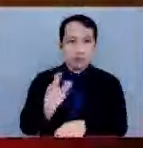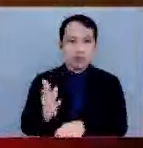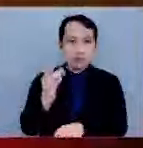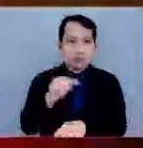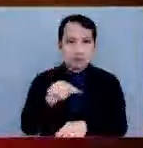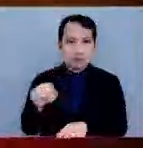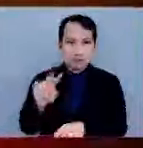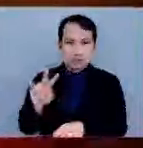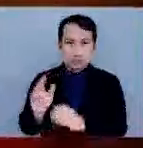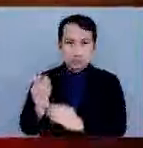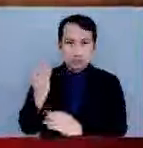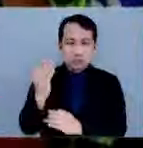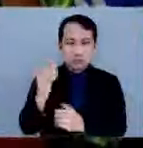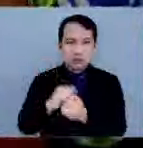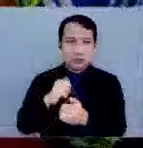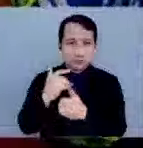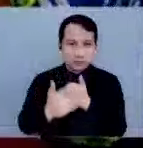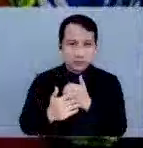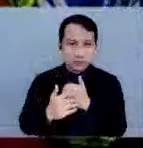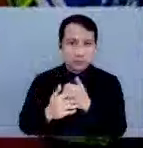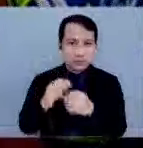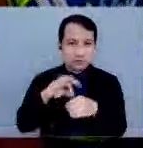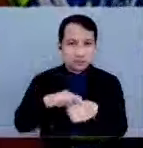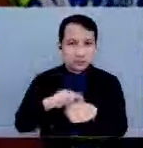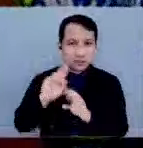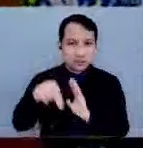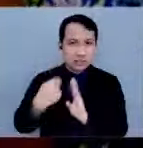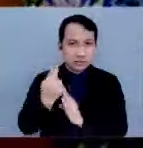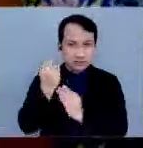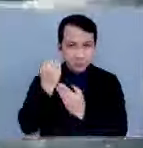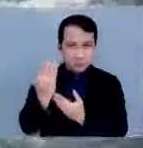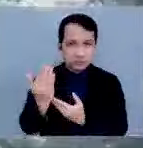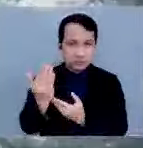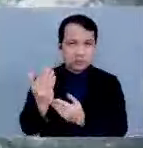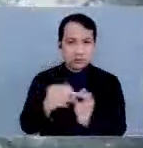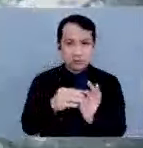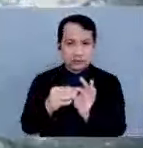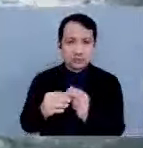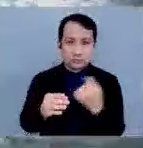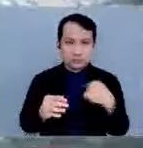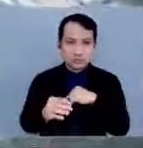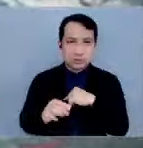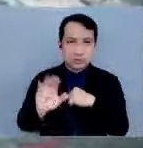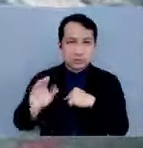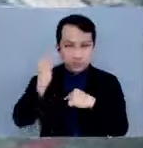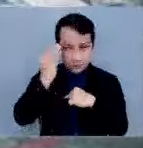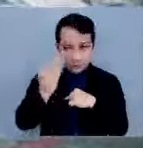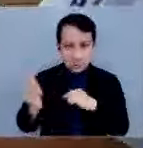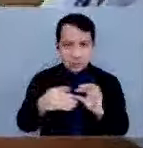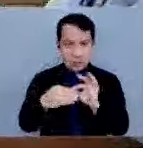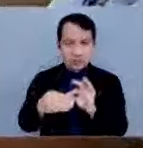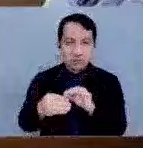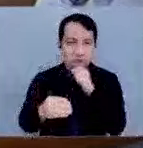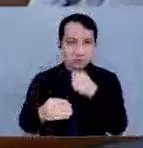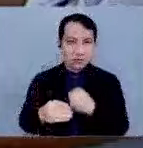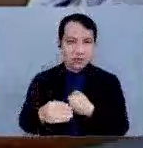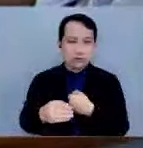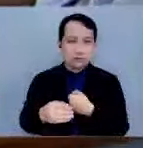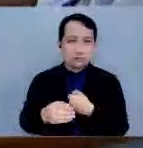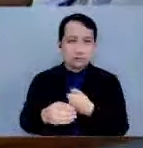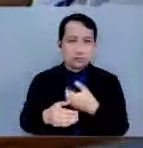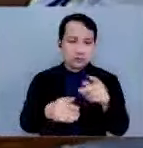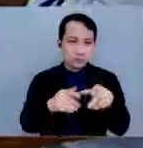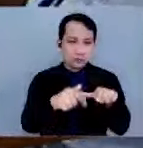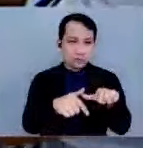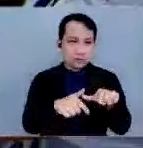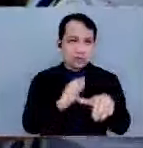ang magiging early voting hours. Eksklusibong nakalaan ang oras na yan para sa mga matatanda, buntis at persons with